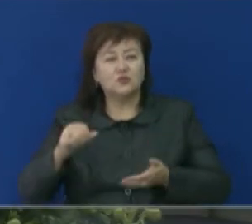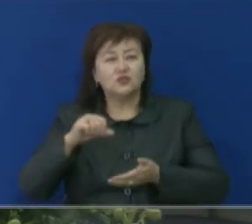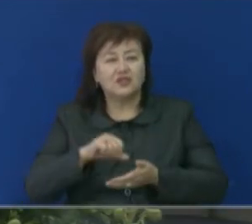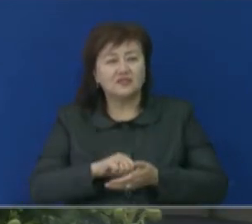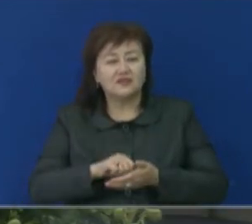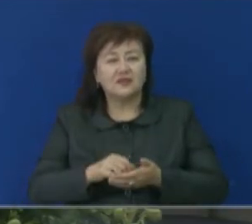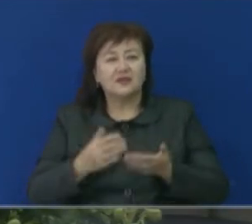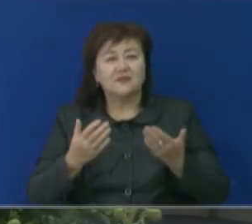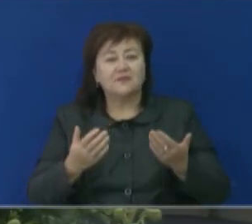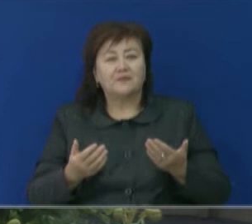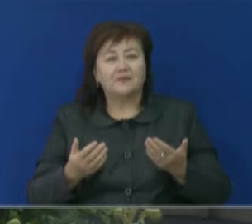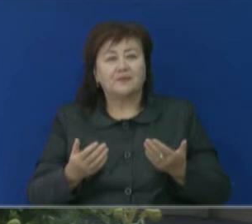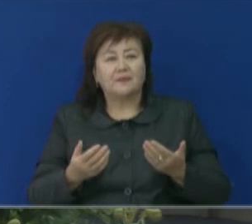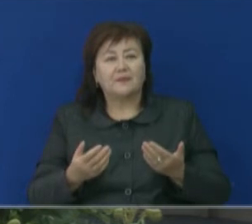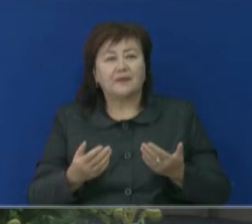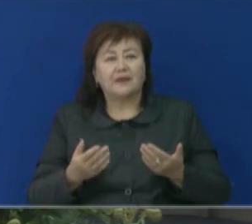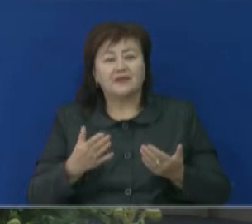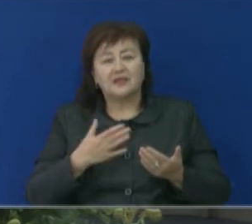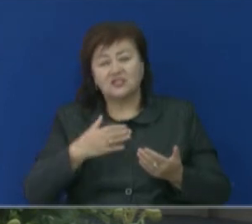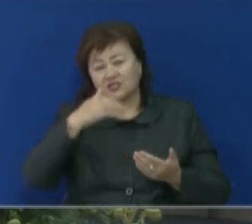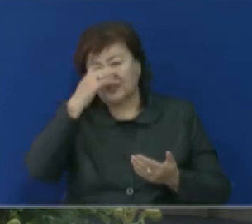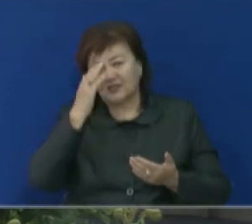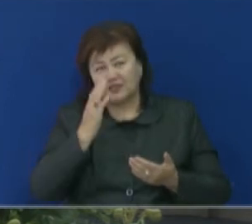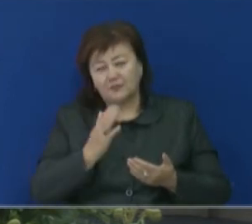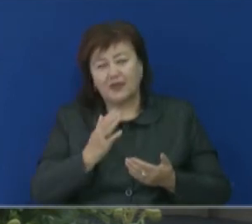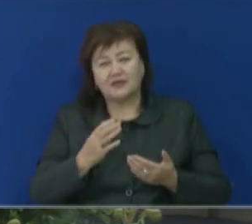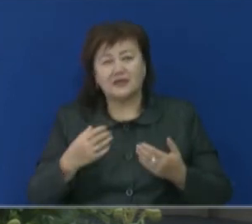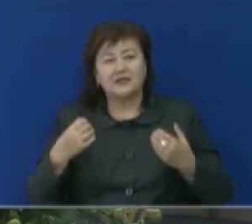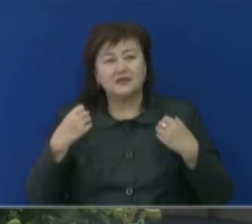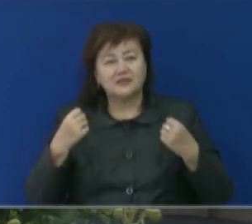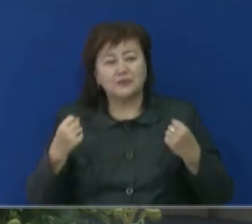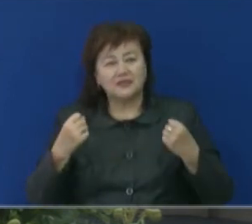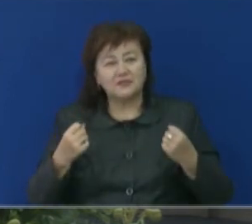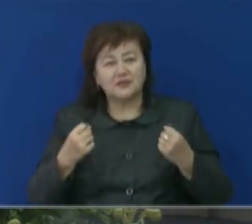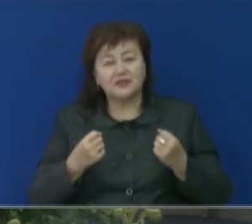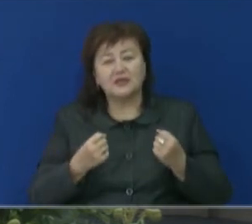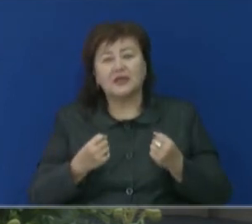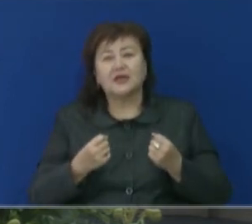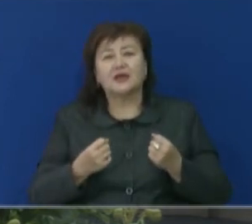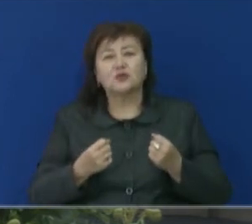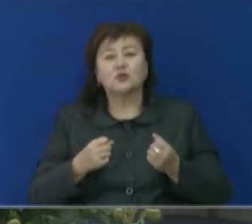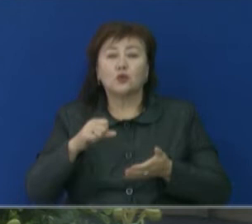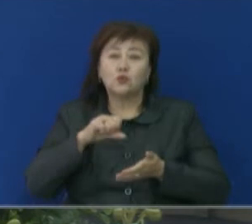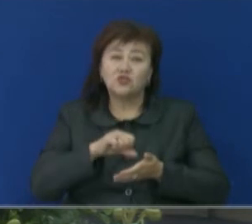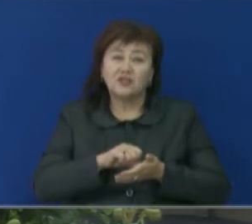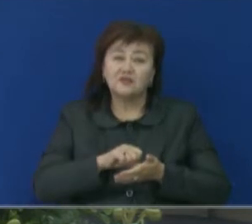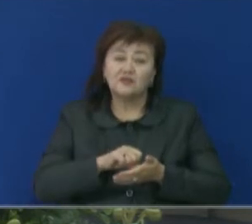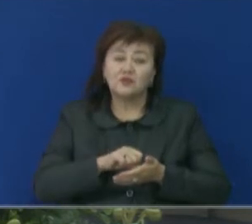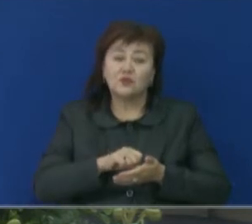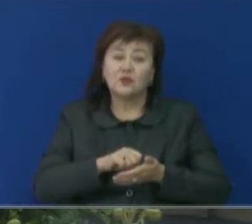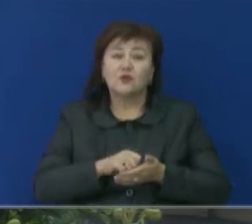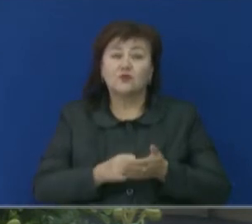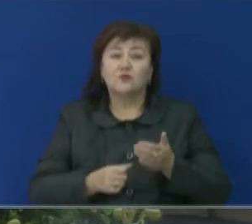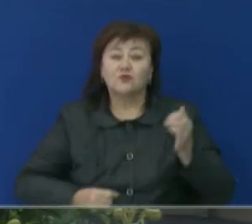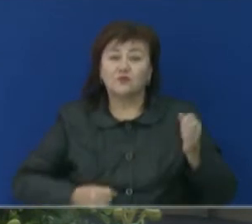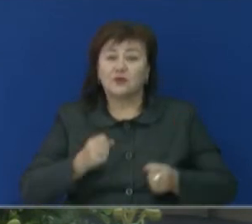біздің университеттің білім алушылары, яғни дене шынықтыру және спорт білім беру бағдарламасында білім алатын студенттер және